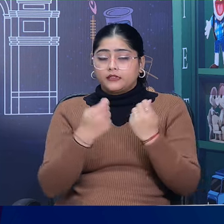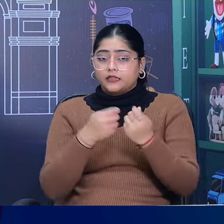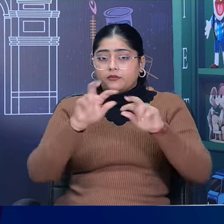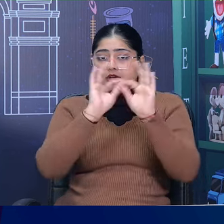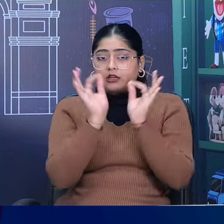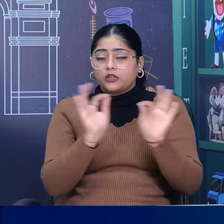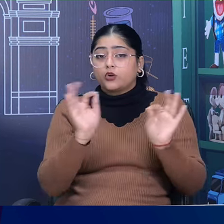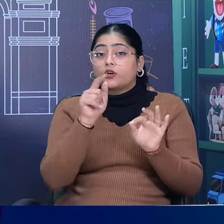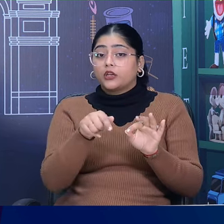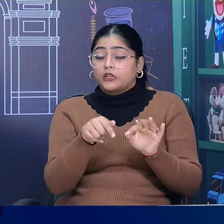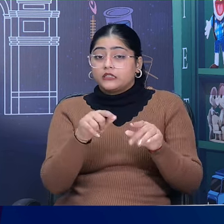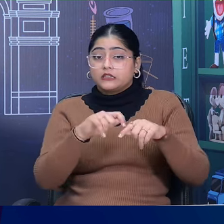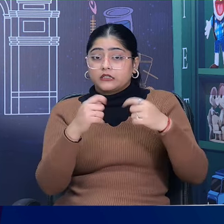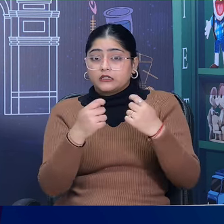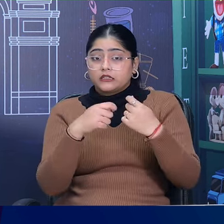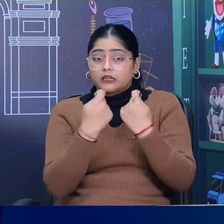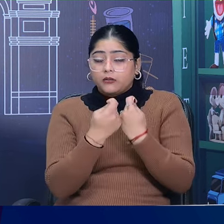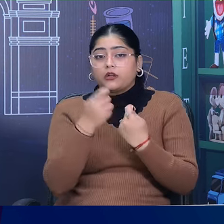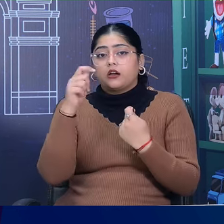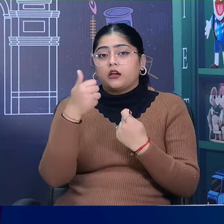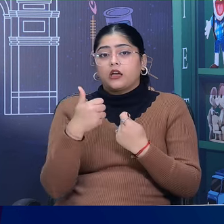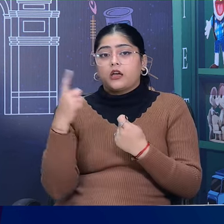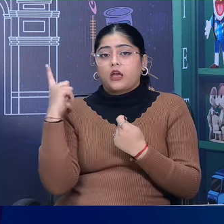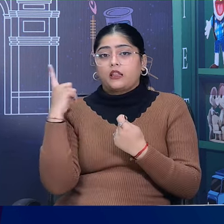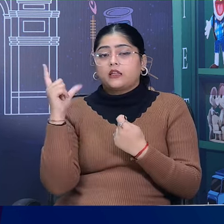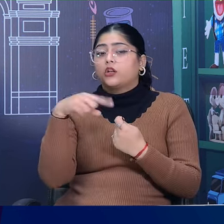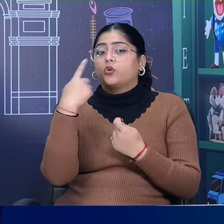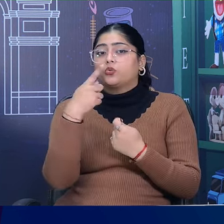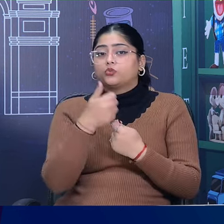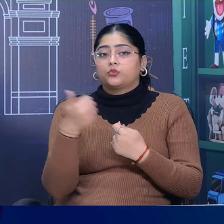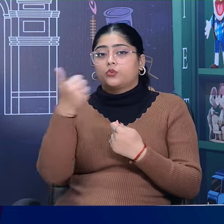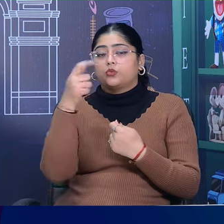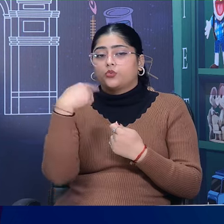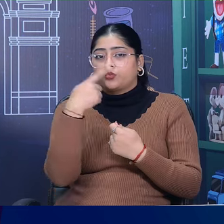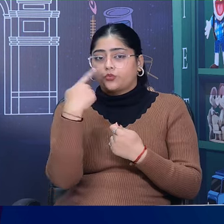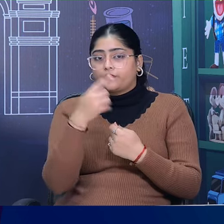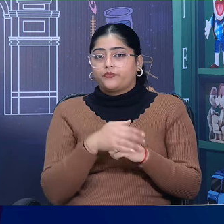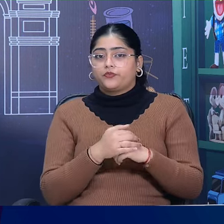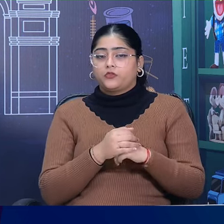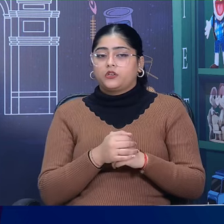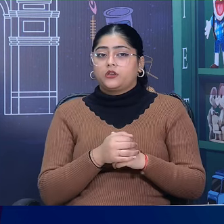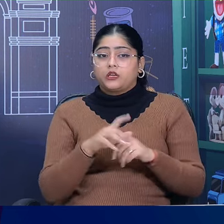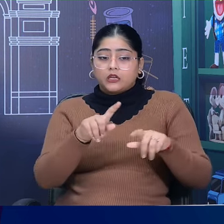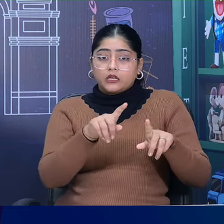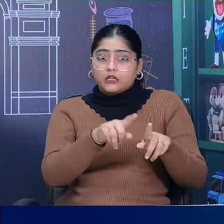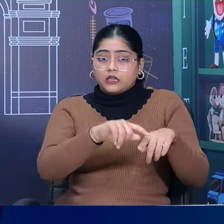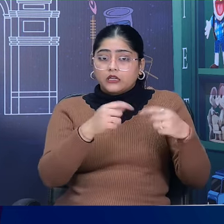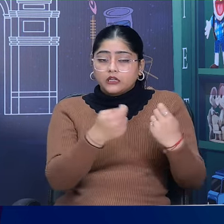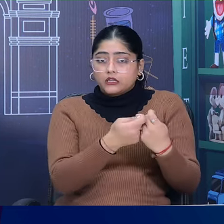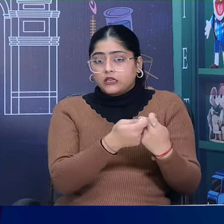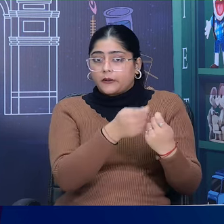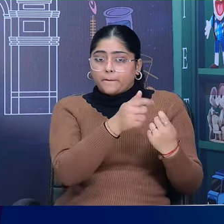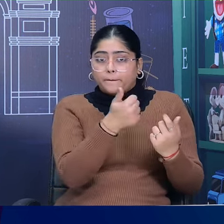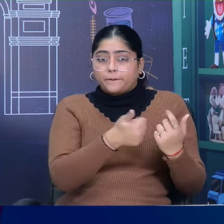ठीक है ठीक है और हेड मतलब सर तो जो पंचों का सर हुआ सरपंच ठीक है जी ठीक है तो